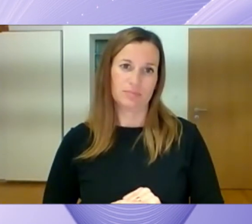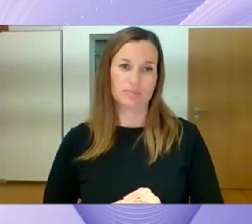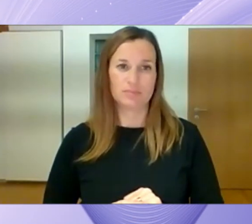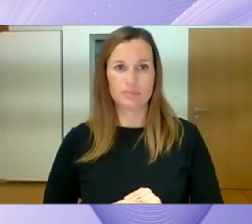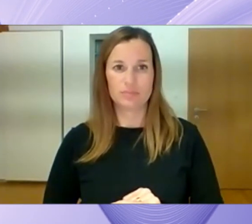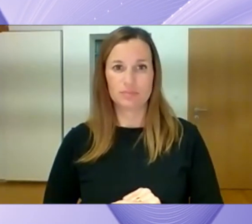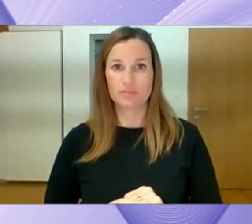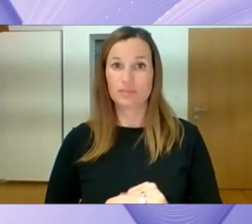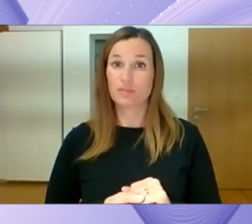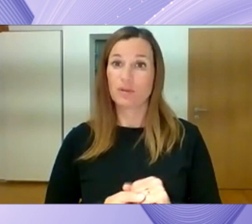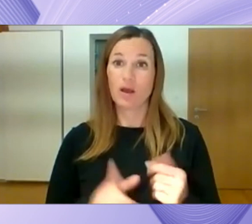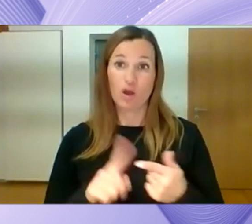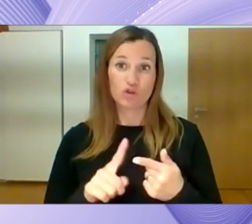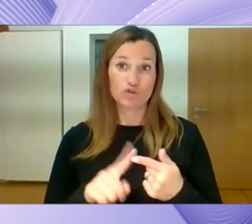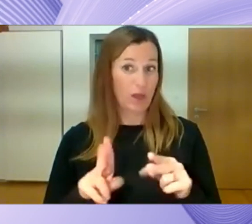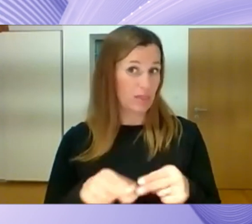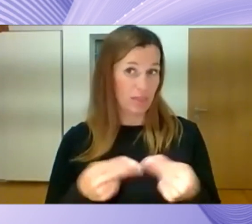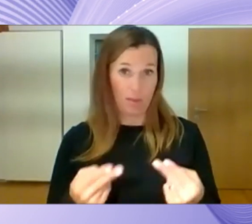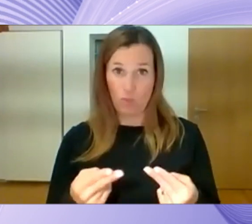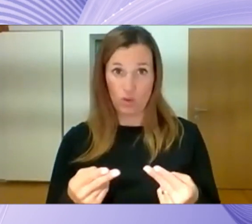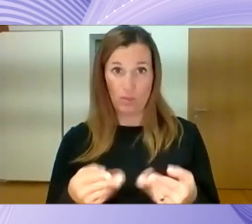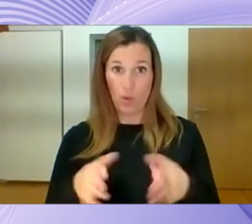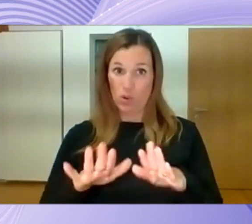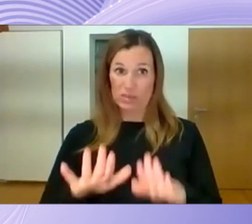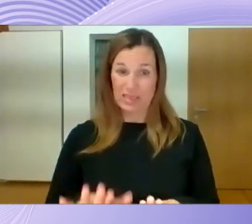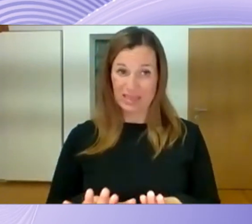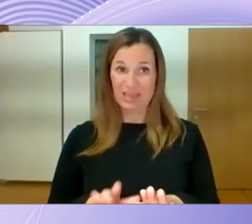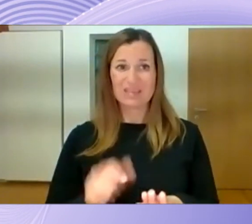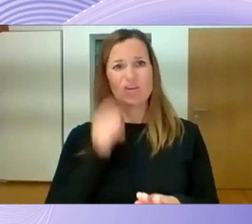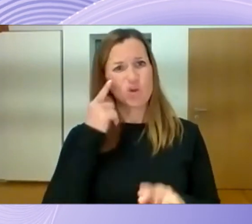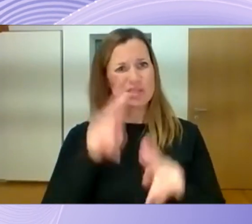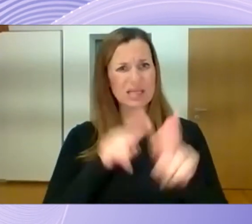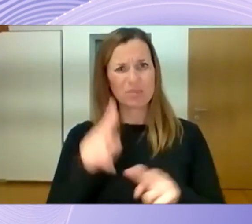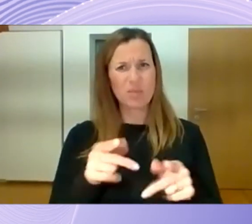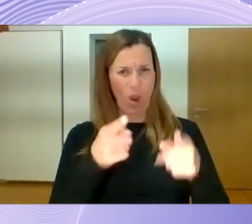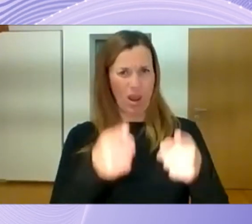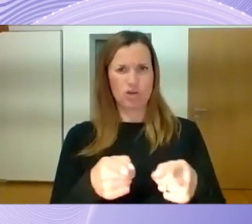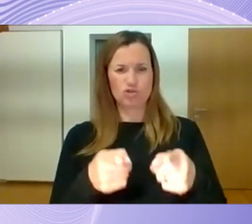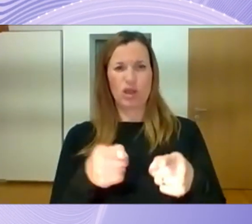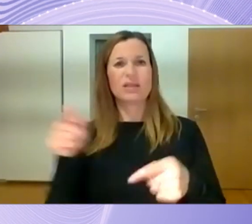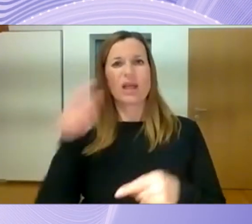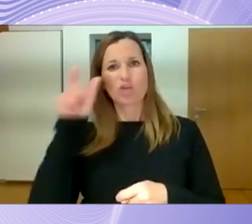Če človeka ne moremo posesti in zanj skrbimo leže, mora imeti tak človek pod seboj 2